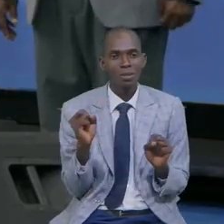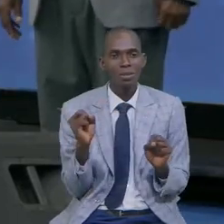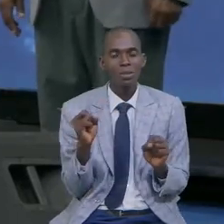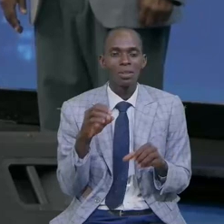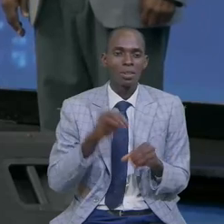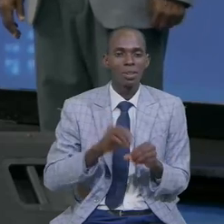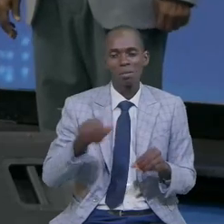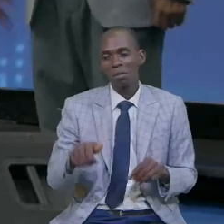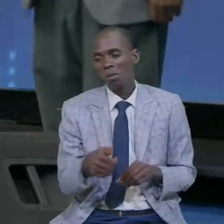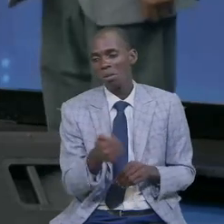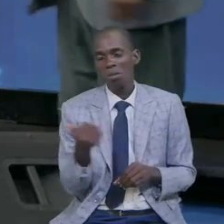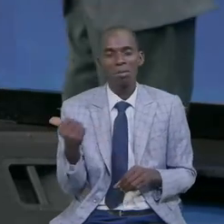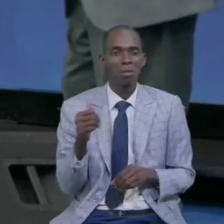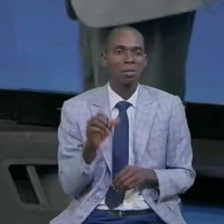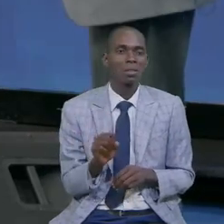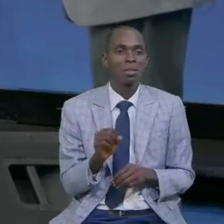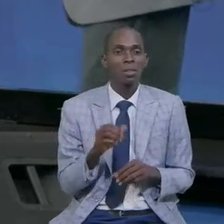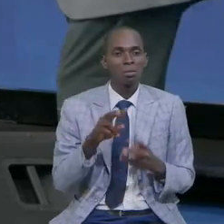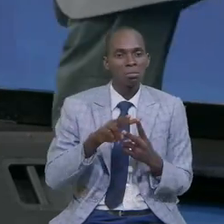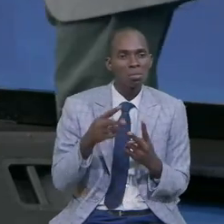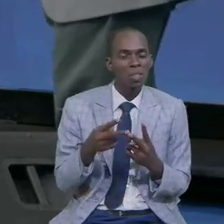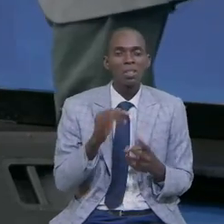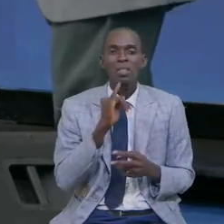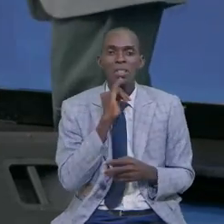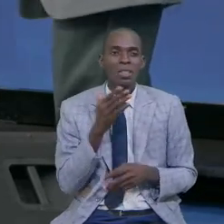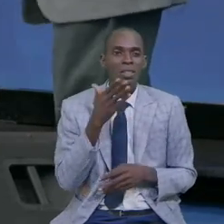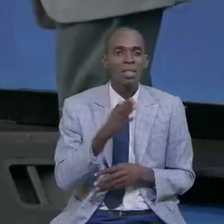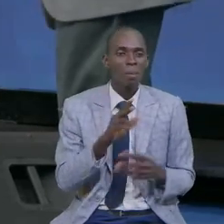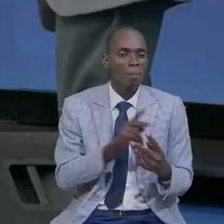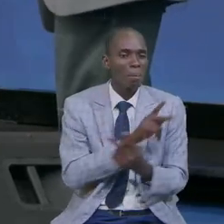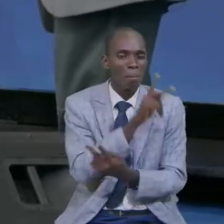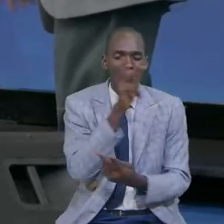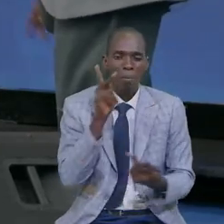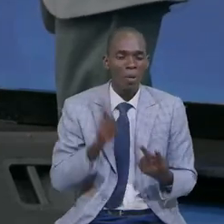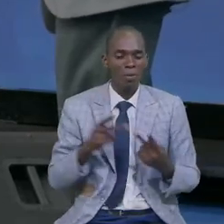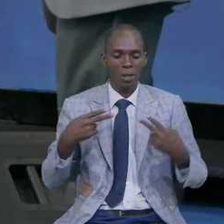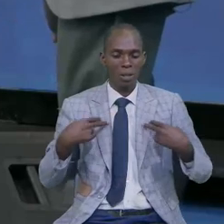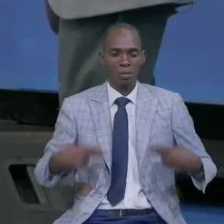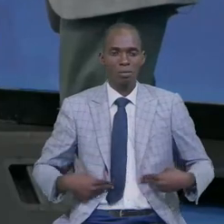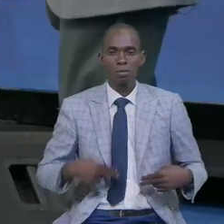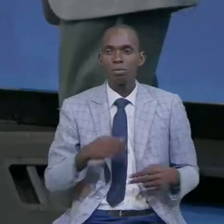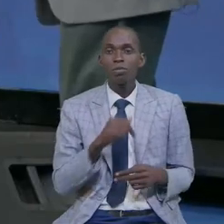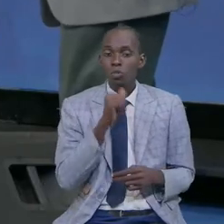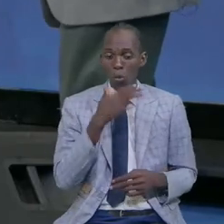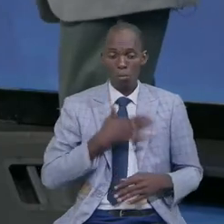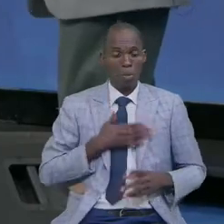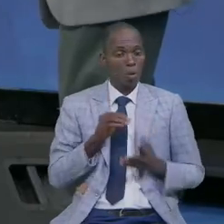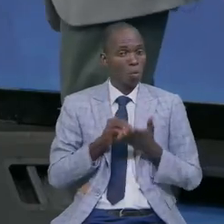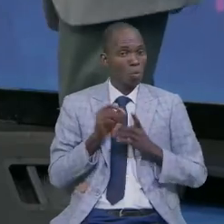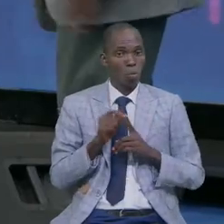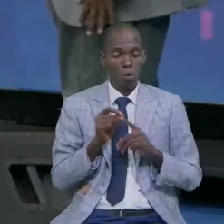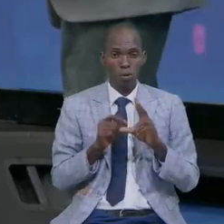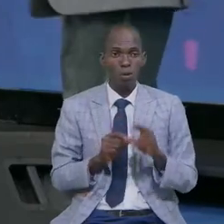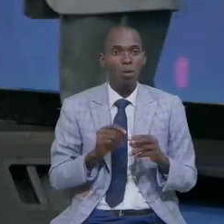en aucun autre. Il n'y a de secours, il n'y a pas de